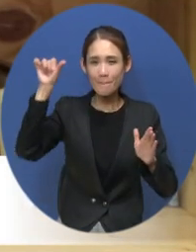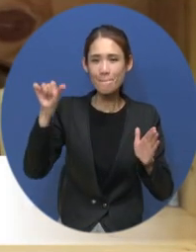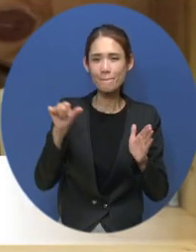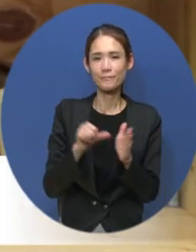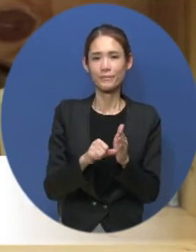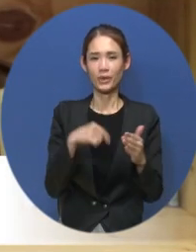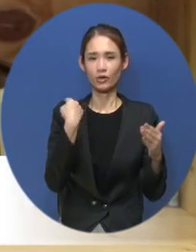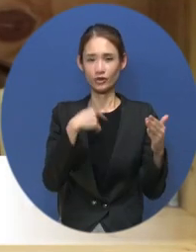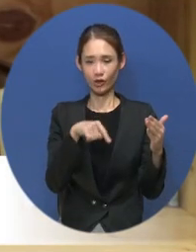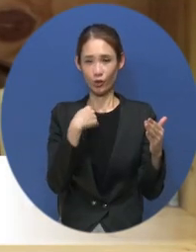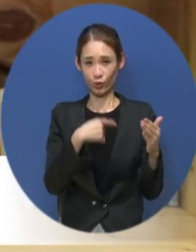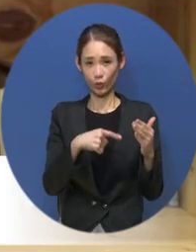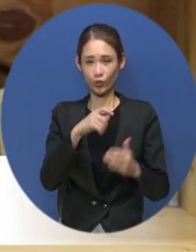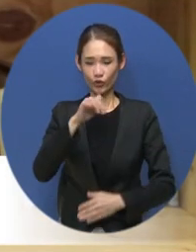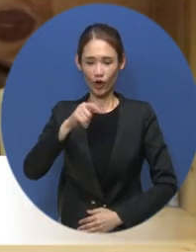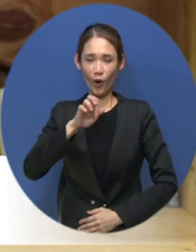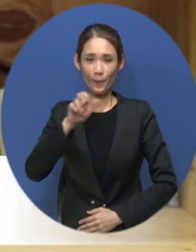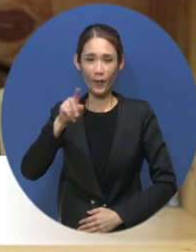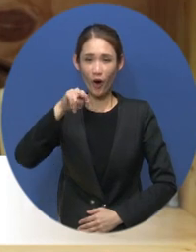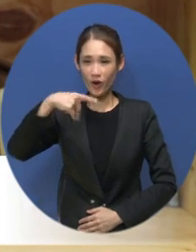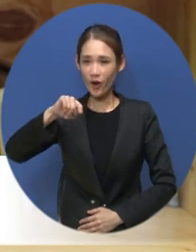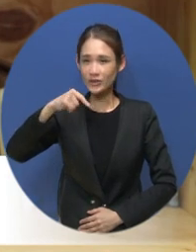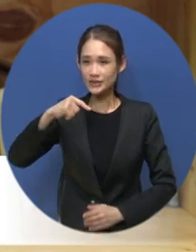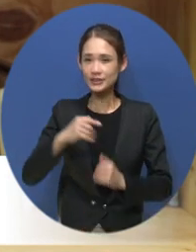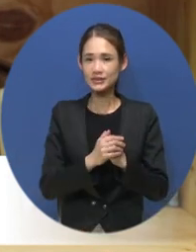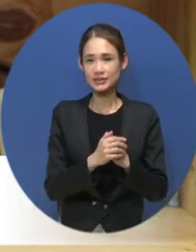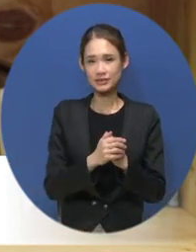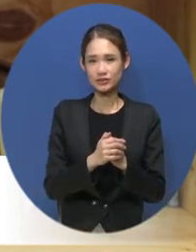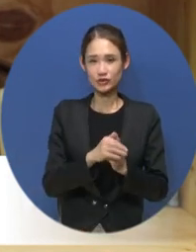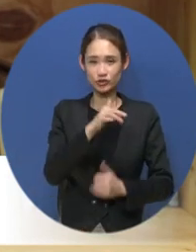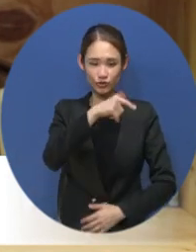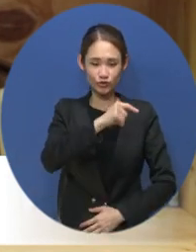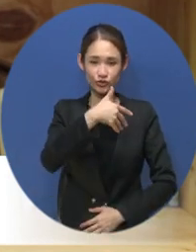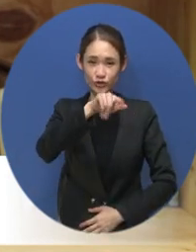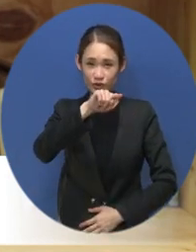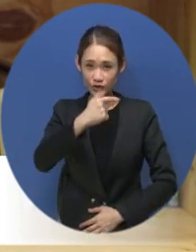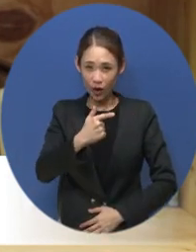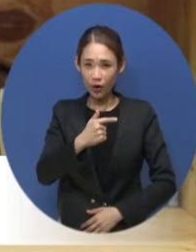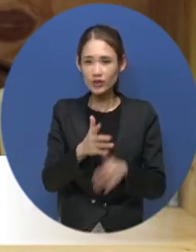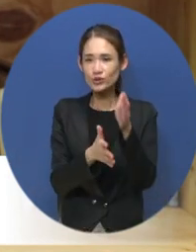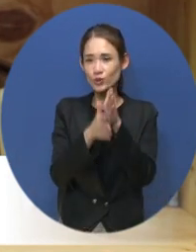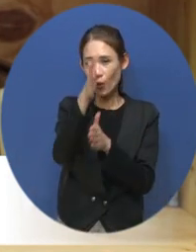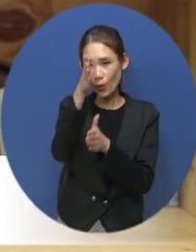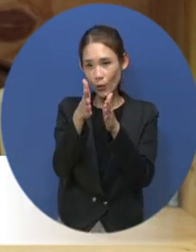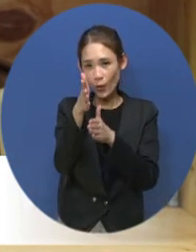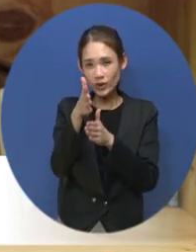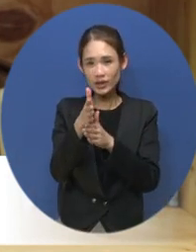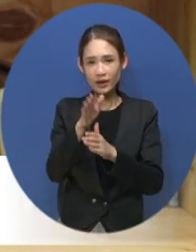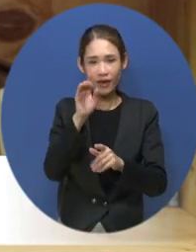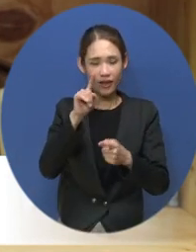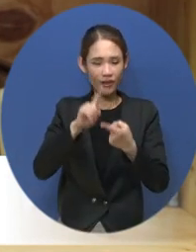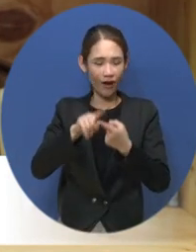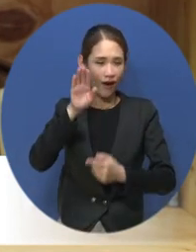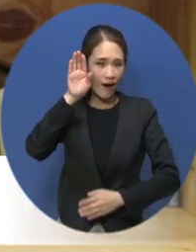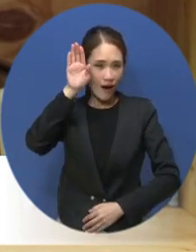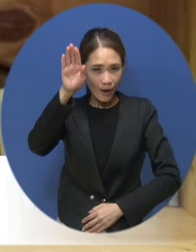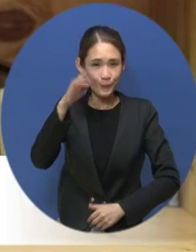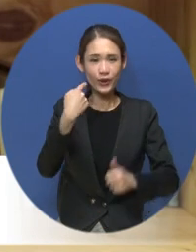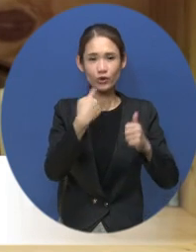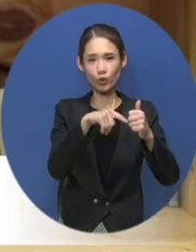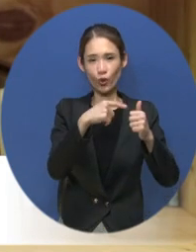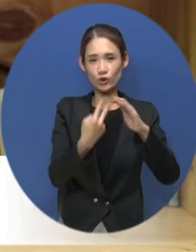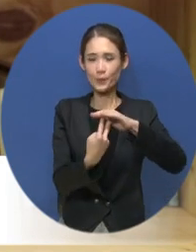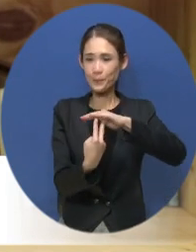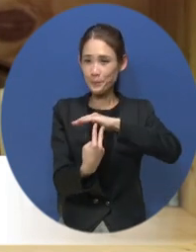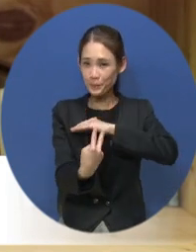저희 평생교육 컨퍼런스는 순천이라는 도시의 앞으로의 교육